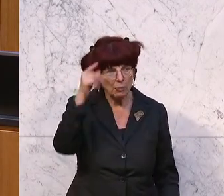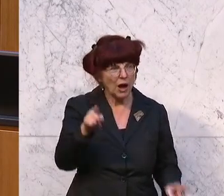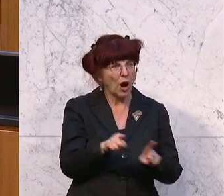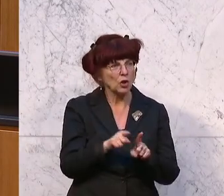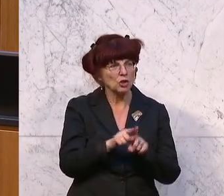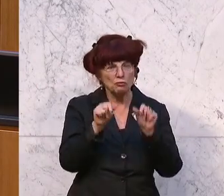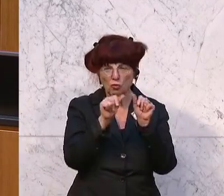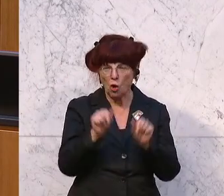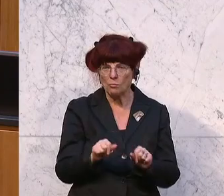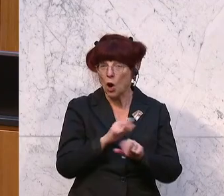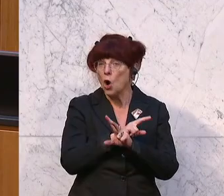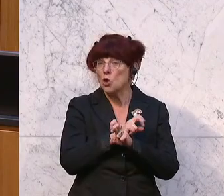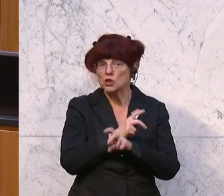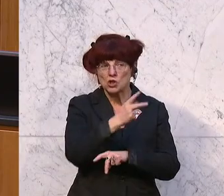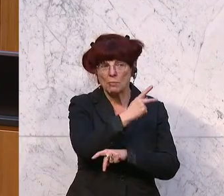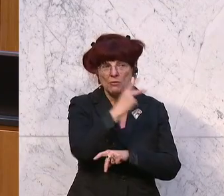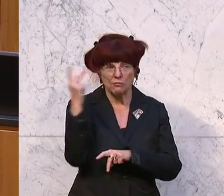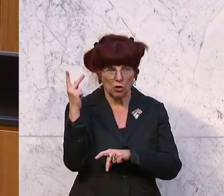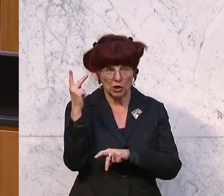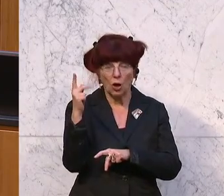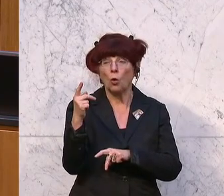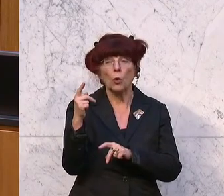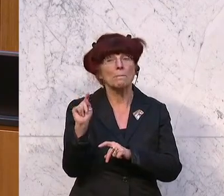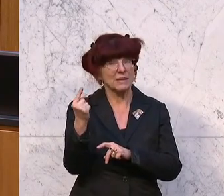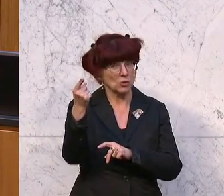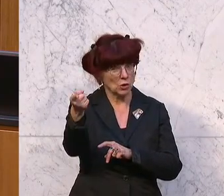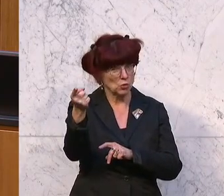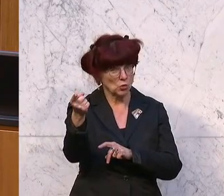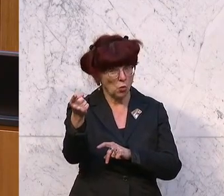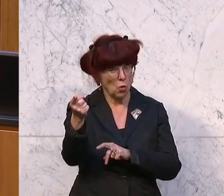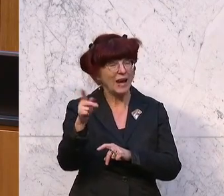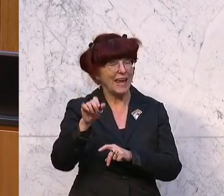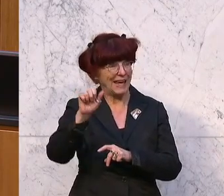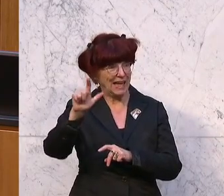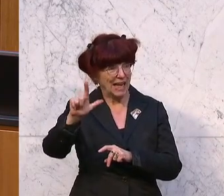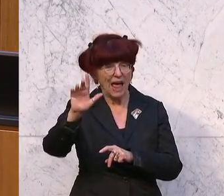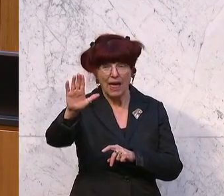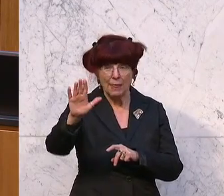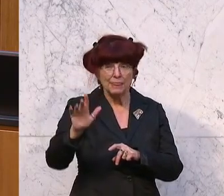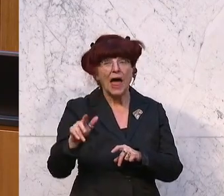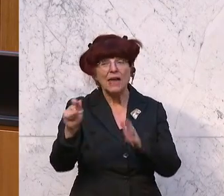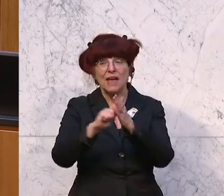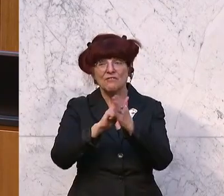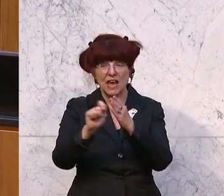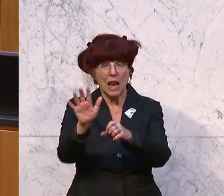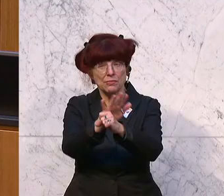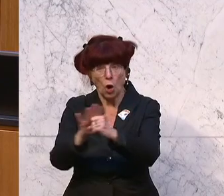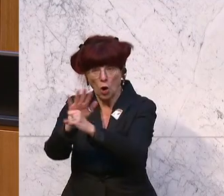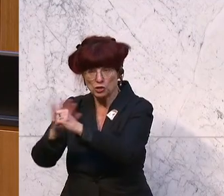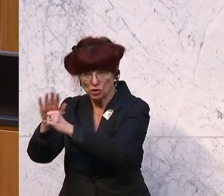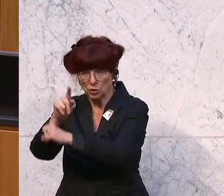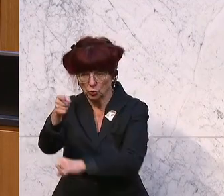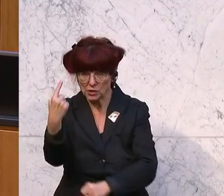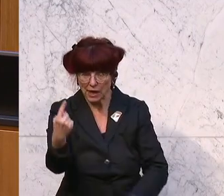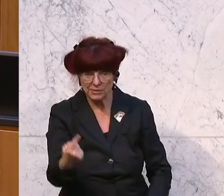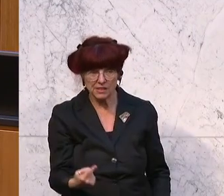Weise, wie die österreichische Bevölkerung, insbesondere Sie, Herr Kickl, Ihre Wählerinnen und Wähler, zu täuschen versuchen und bewusst die Unwahrheit sagen, weil